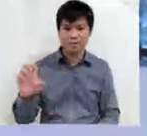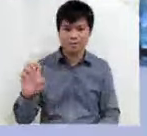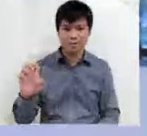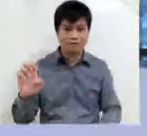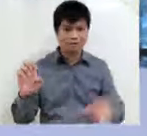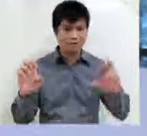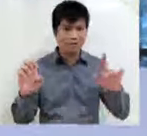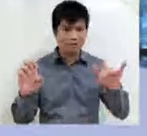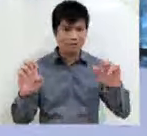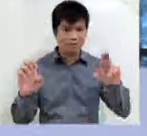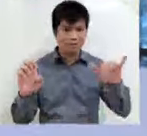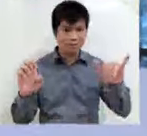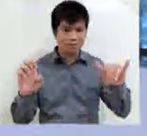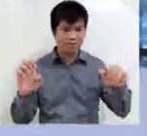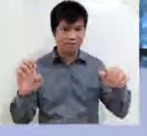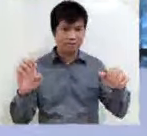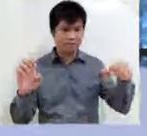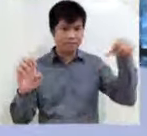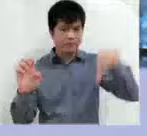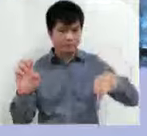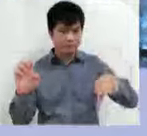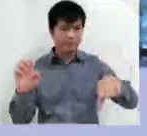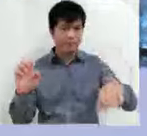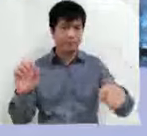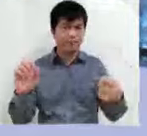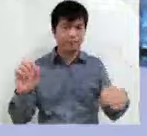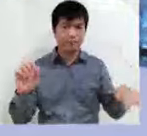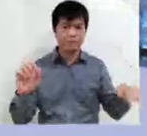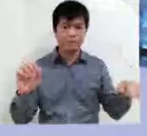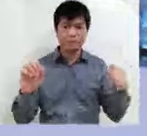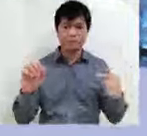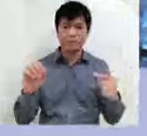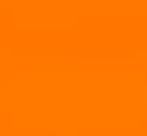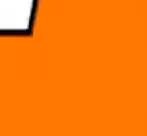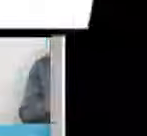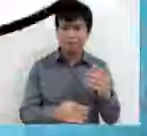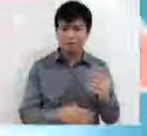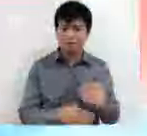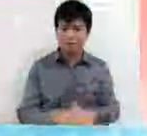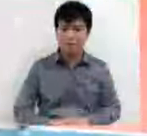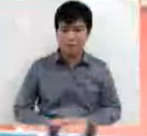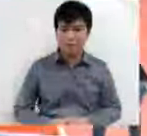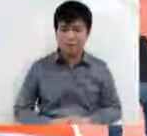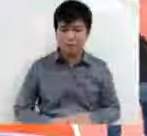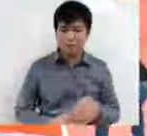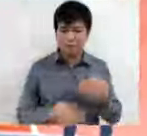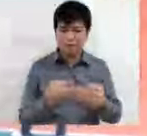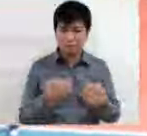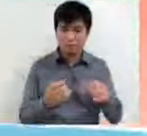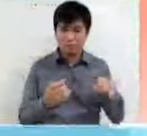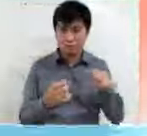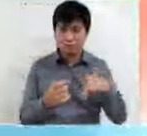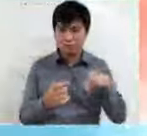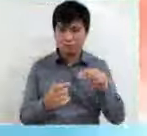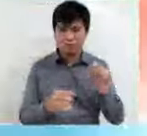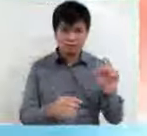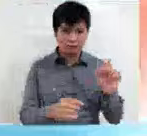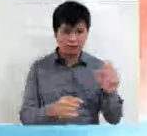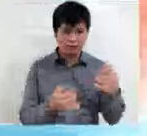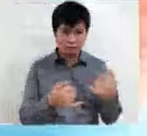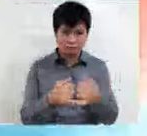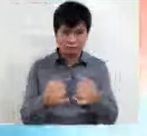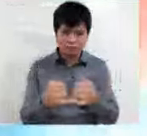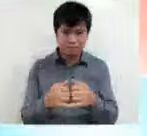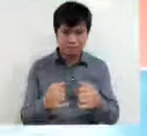sa Game 1 ng PBL All-Filipino Conference Semifinals. Dala ang kanilang 11-game winning streak na